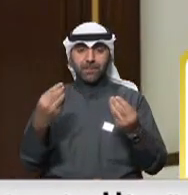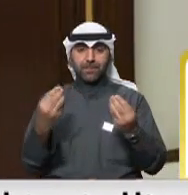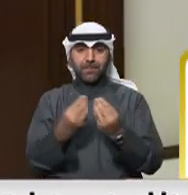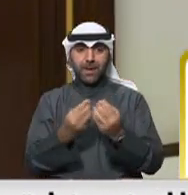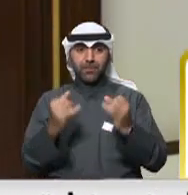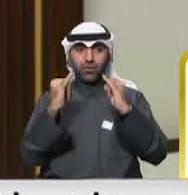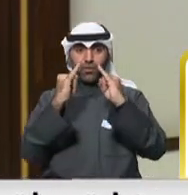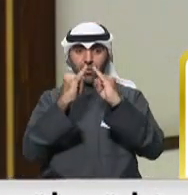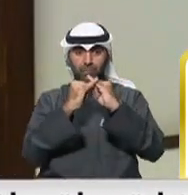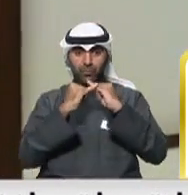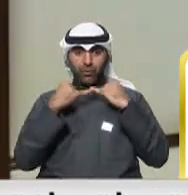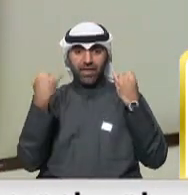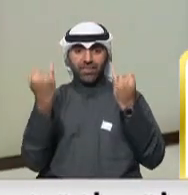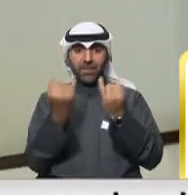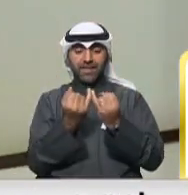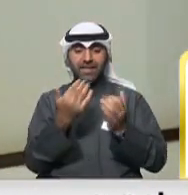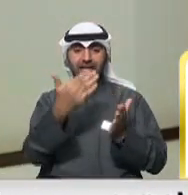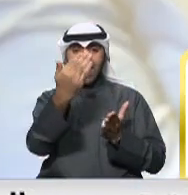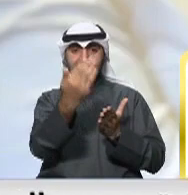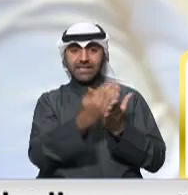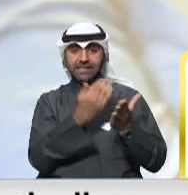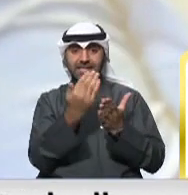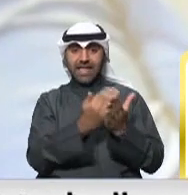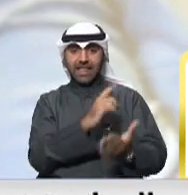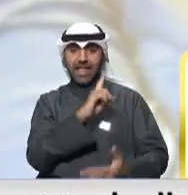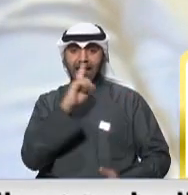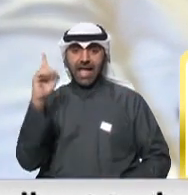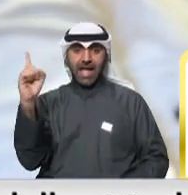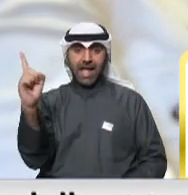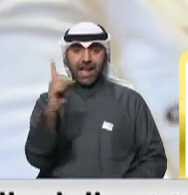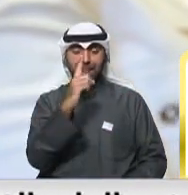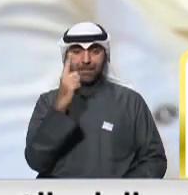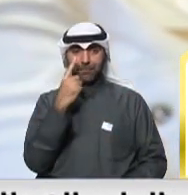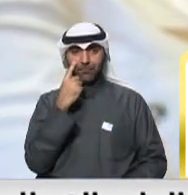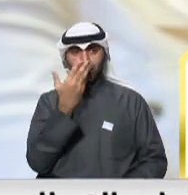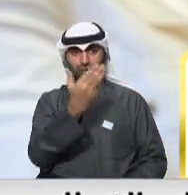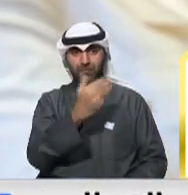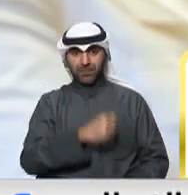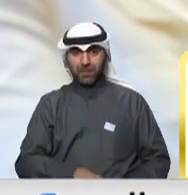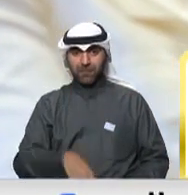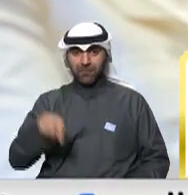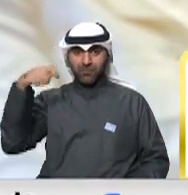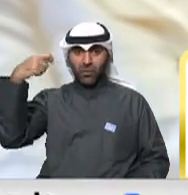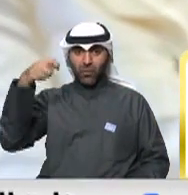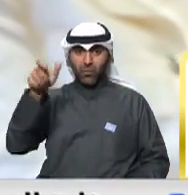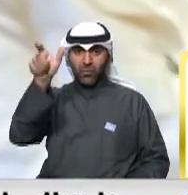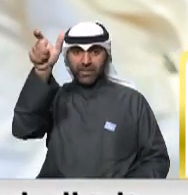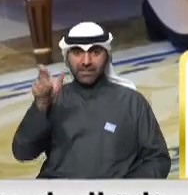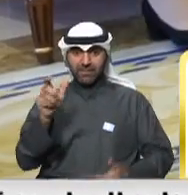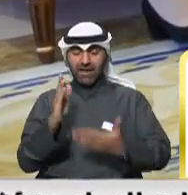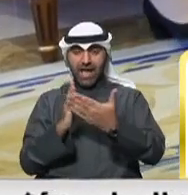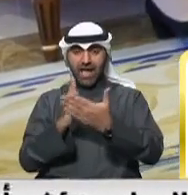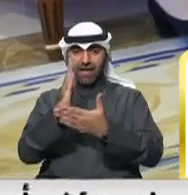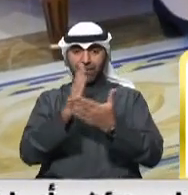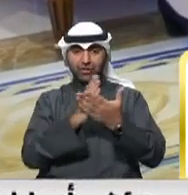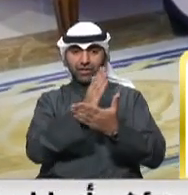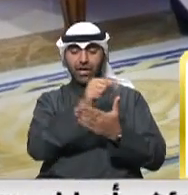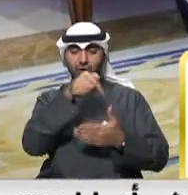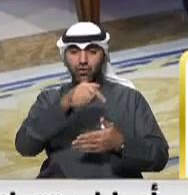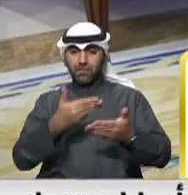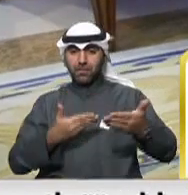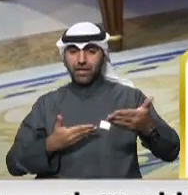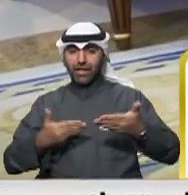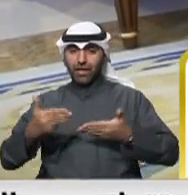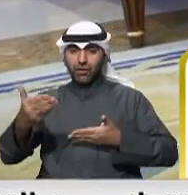الوطنية والإقليمية والدولية متعددة الأطراف، ومناقشة الأبعاد الاقتصادية